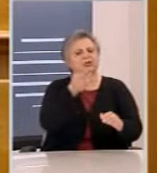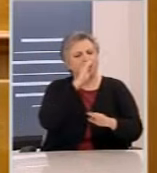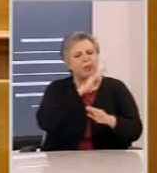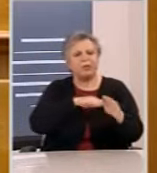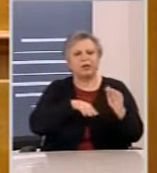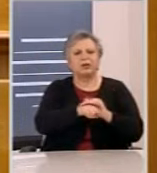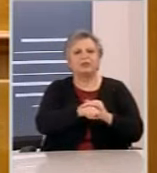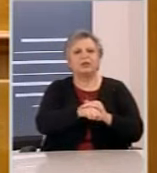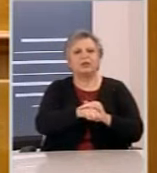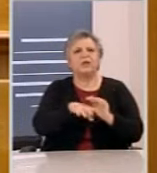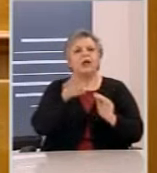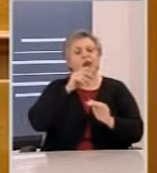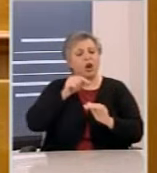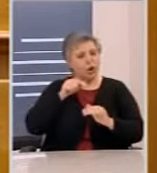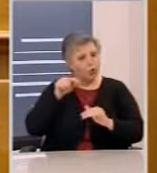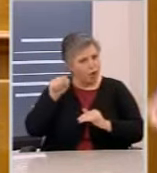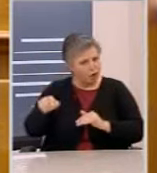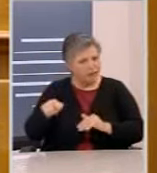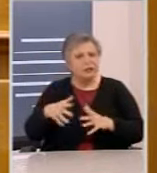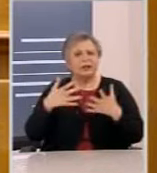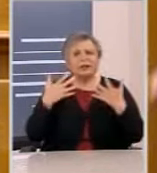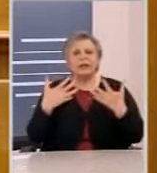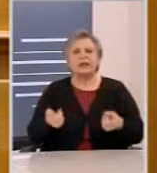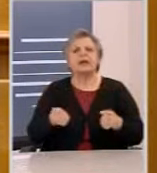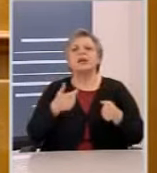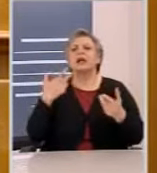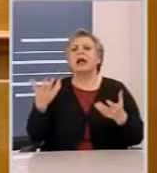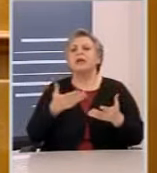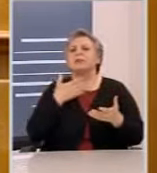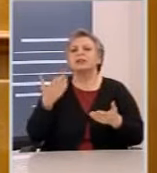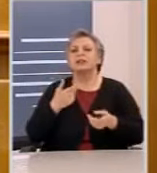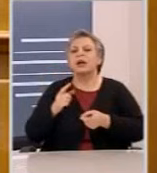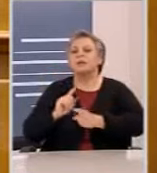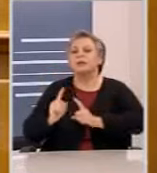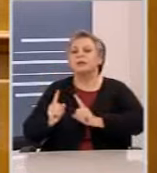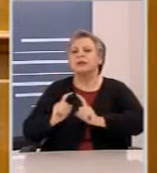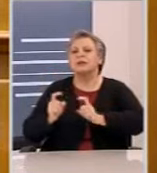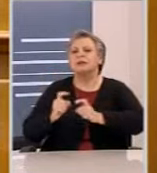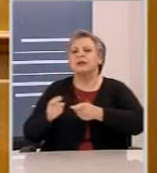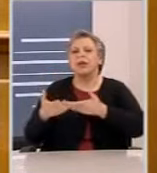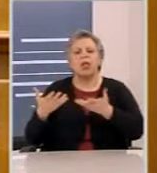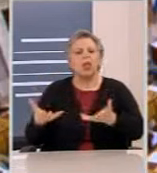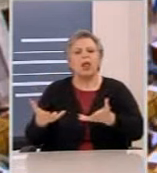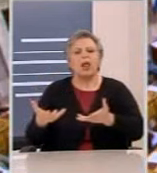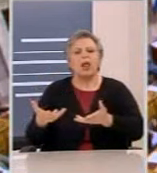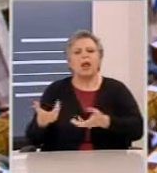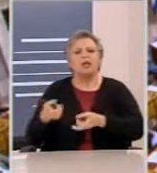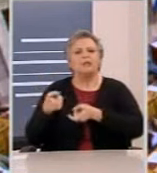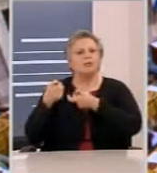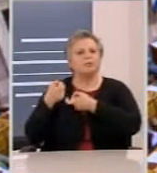μηχανισμό κρατούσαν όμηρους κορυφαία στελέχη του πολιτικού συστήματος.